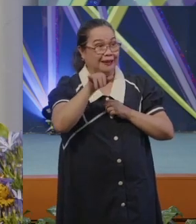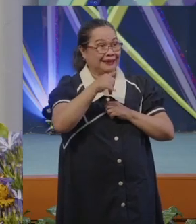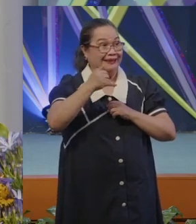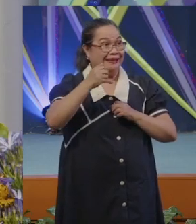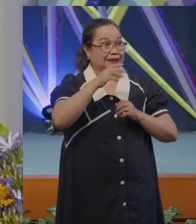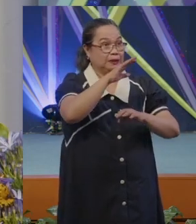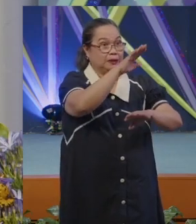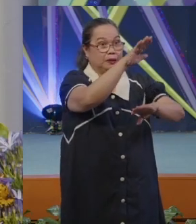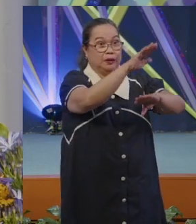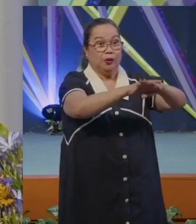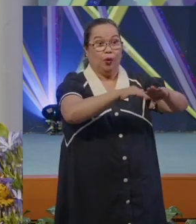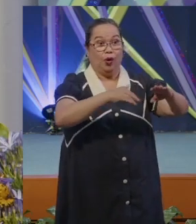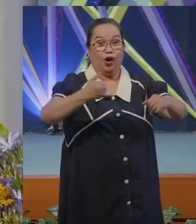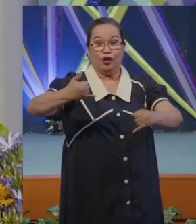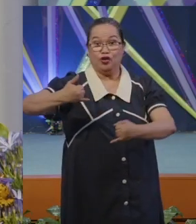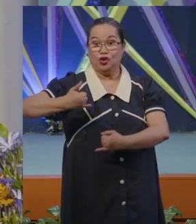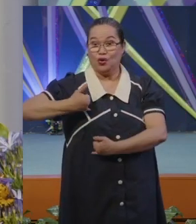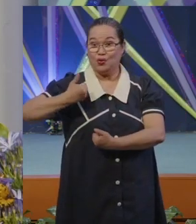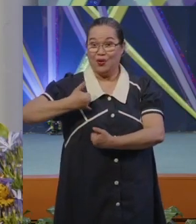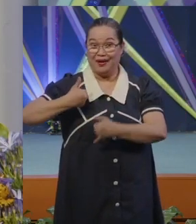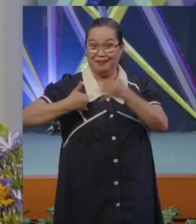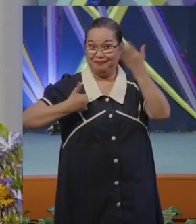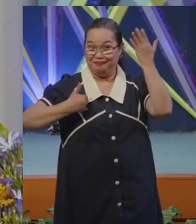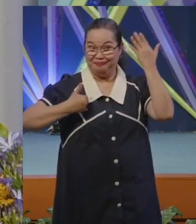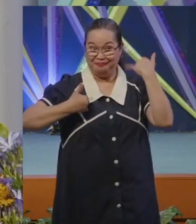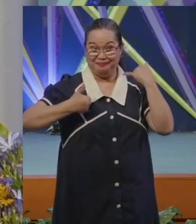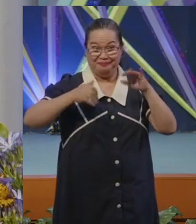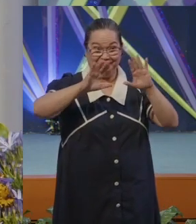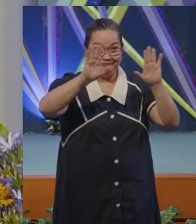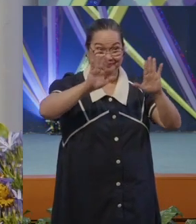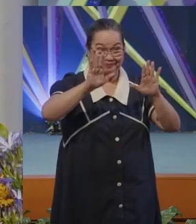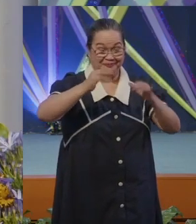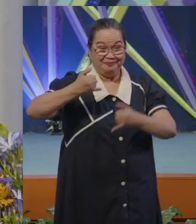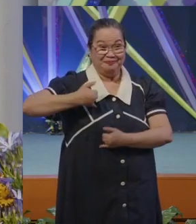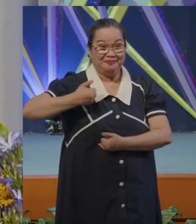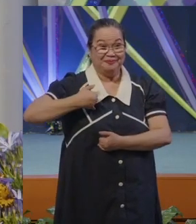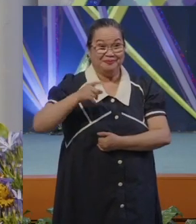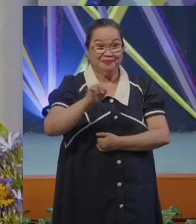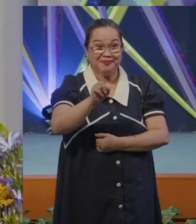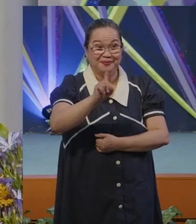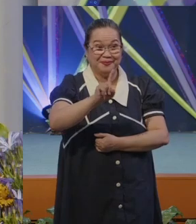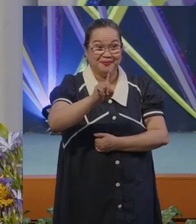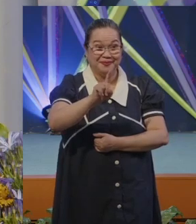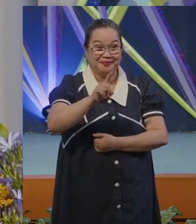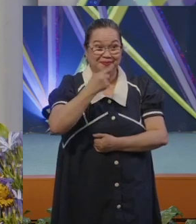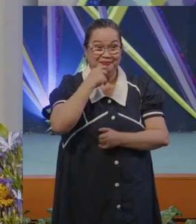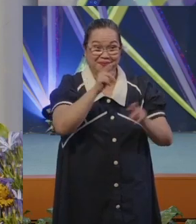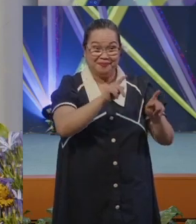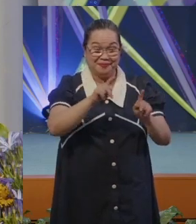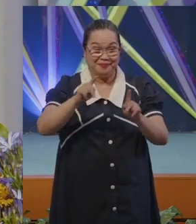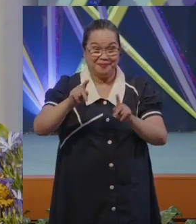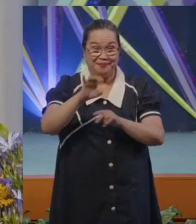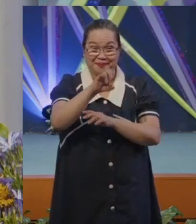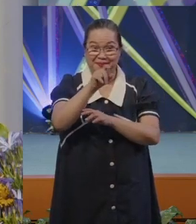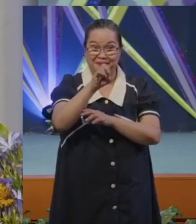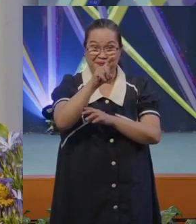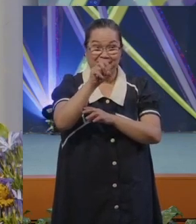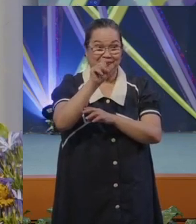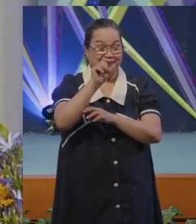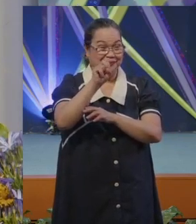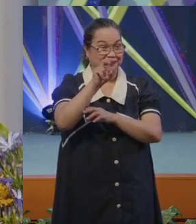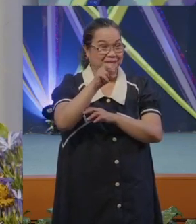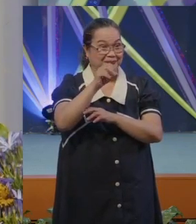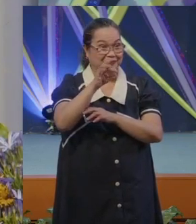Joshua, napag-aralan natin yung last week, di ba, kung paano hinanda si Joshua, yung unang paghahanda sa kanya sa Exodus 17, yung battle